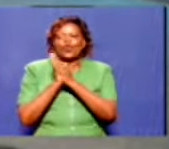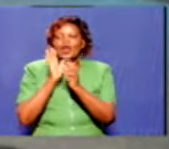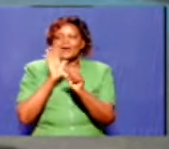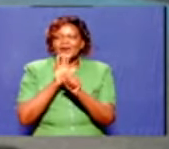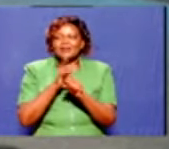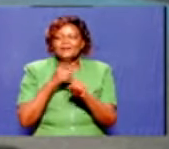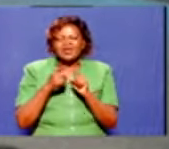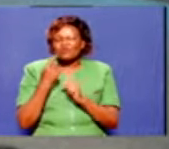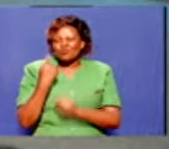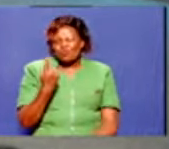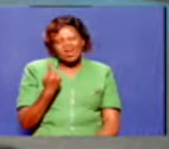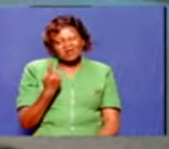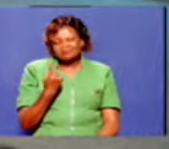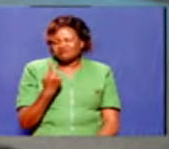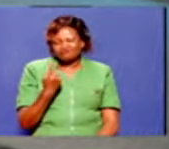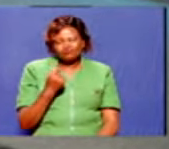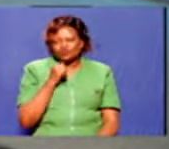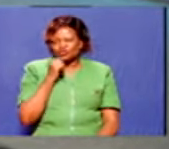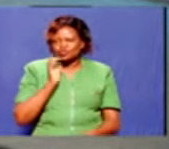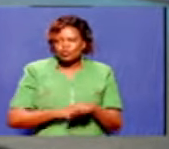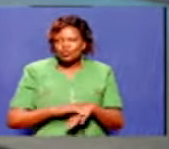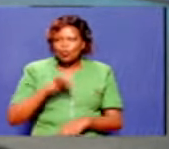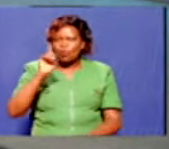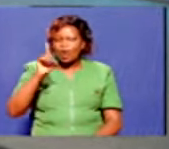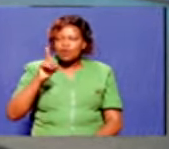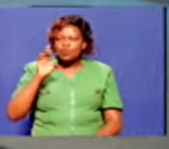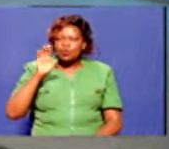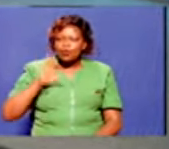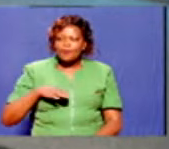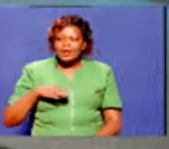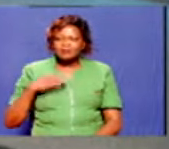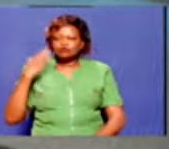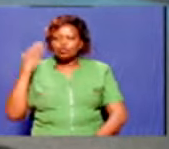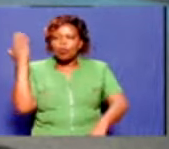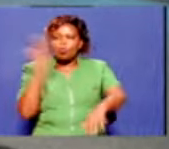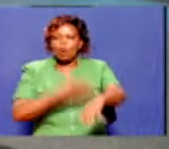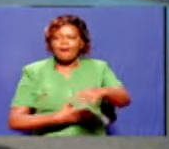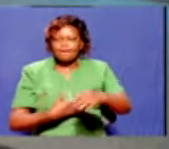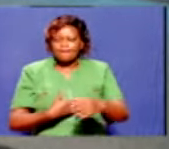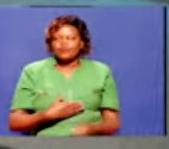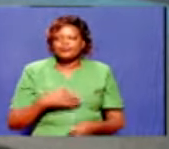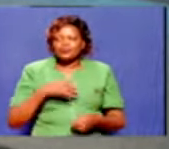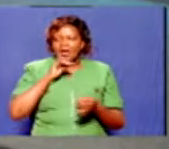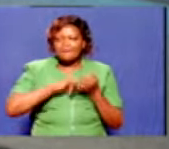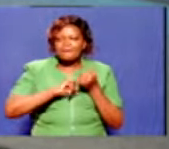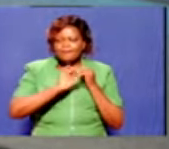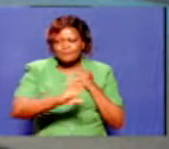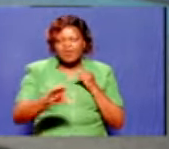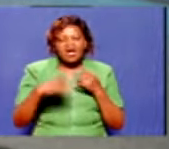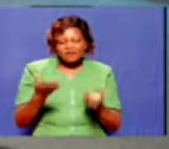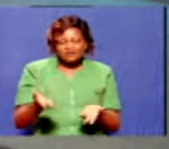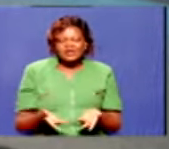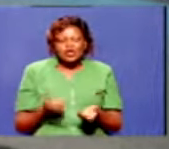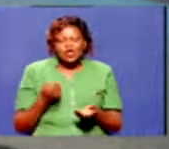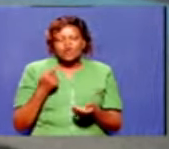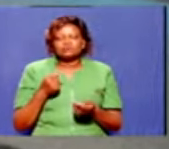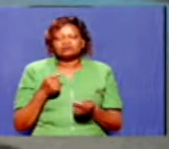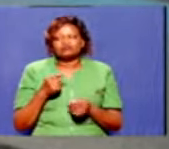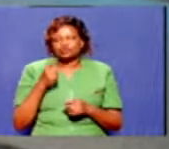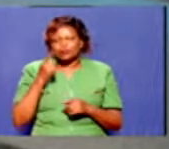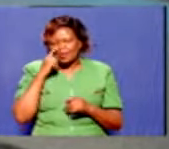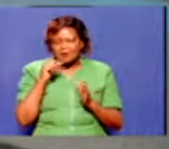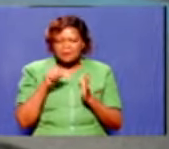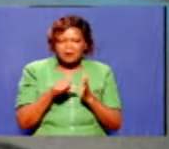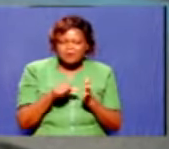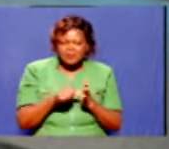ni mbaya sana. Mwanamke mmoja akatwa mkono na mume wake kufuatia ugomvi wa nyumbani ambao unaonekana kuzidi sana. Kwa nini